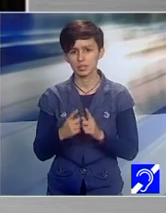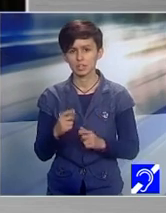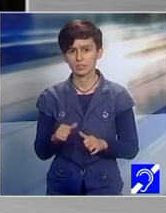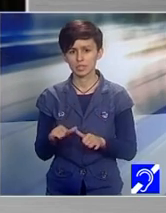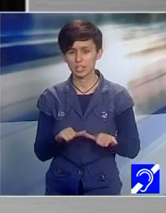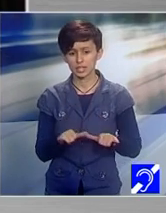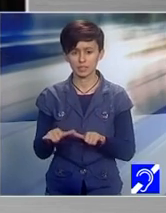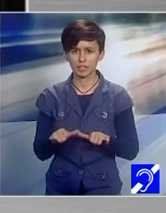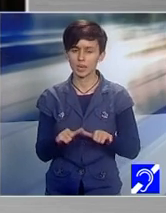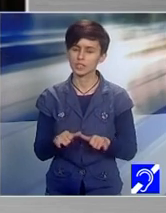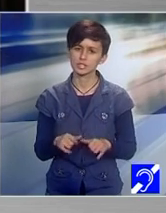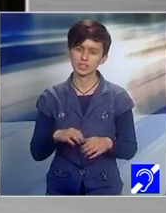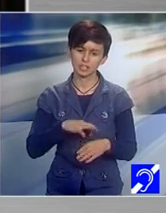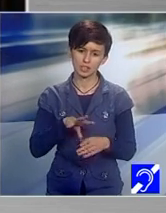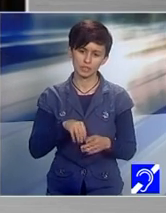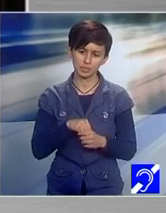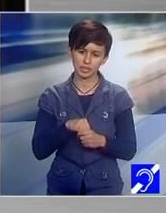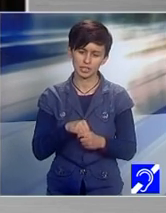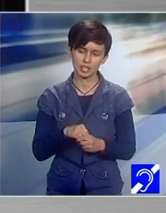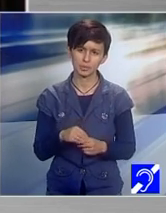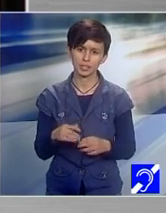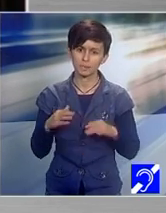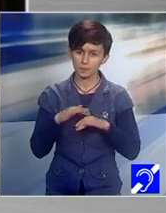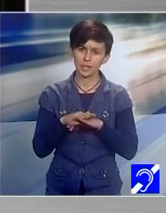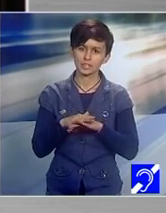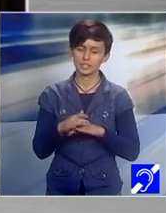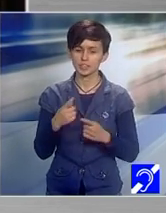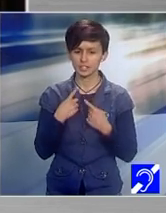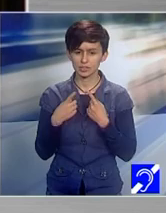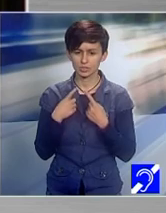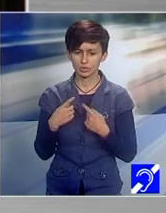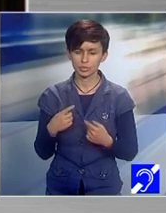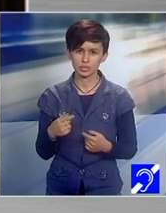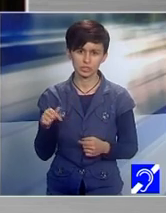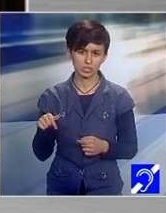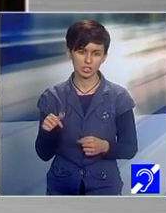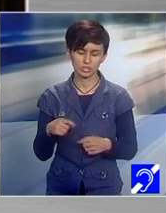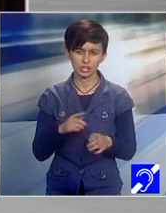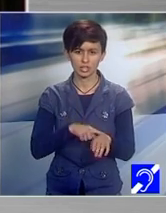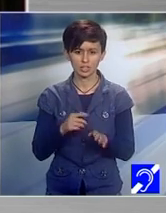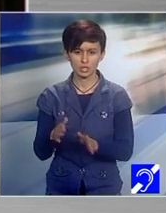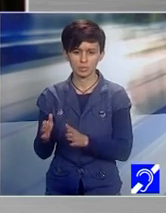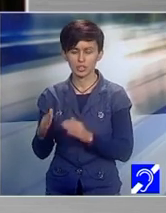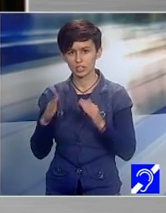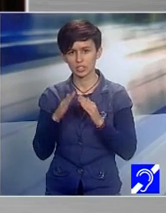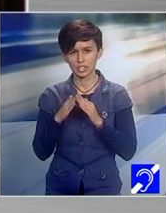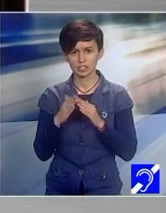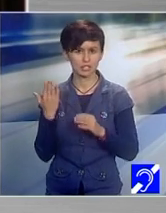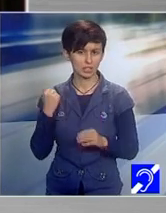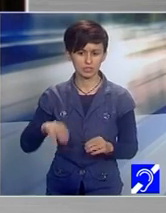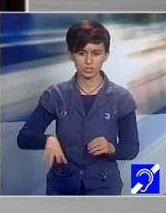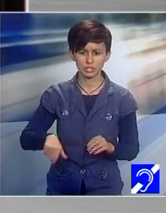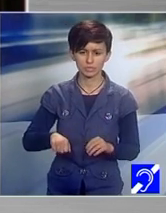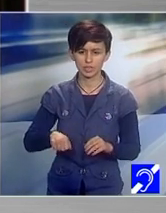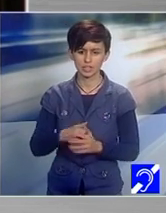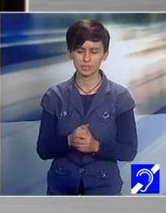familie pe rețele de socializare, iar în acea perioadă casa a fost spartă sau persoane care